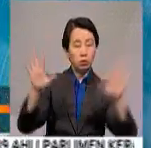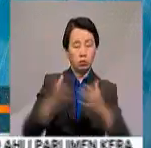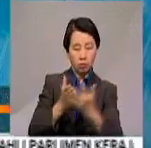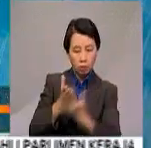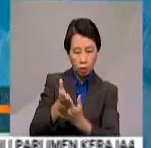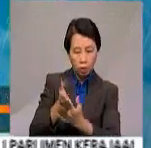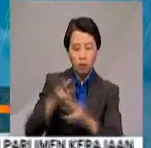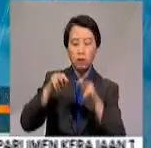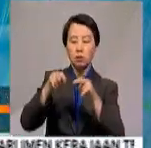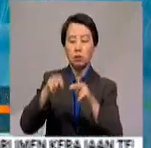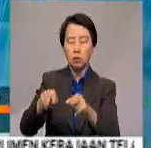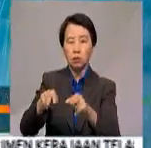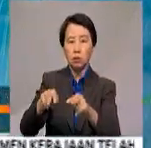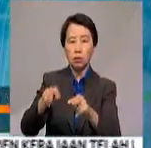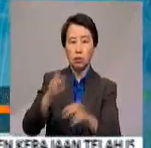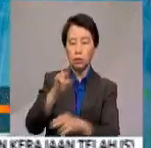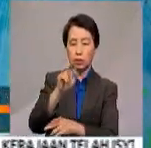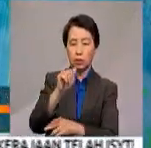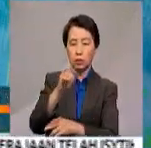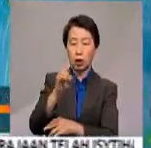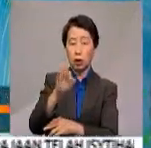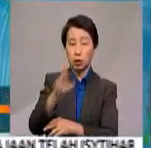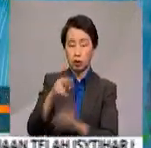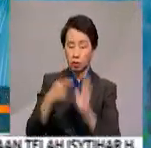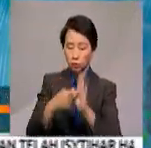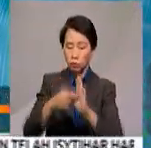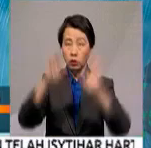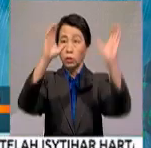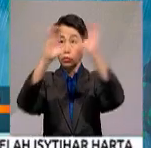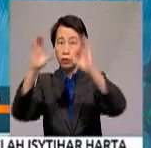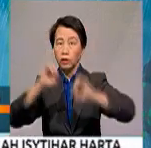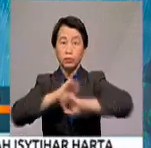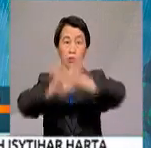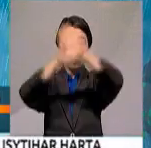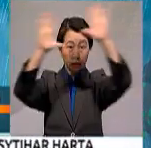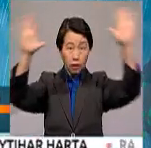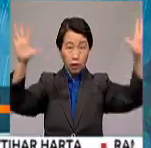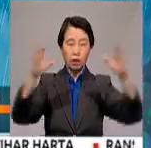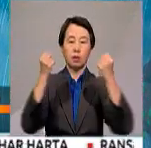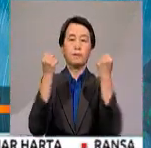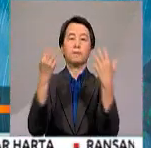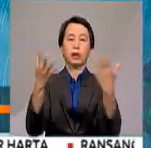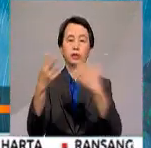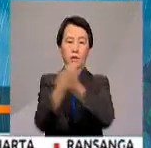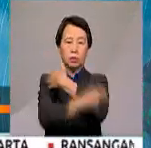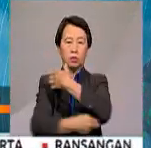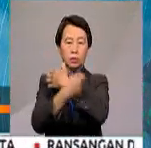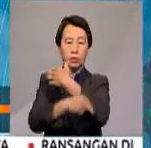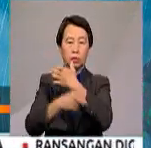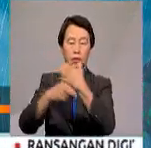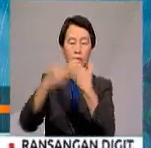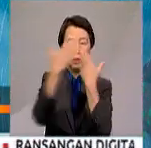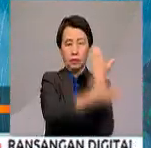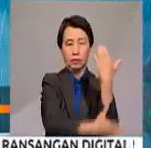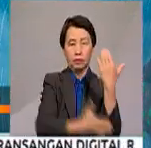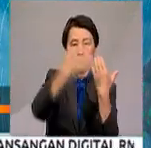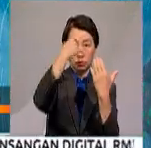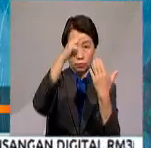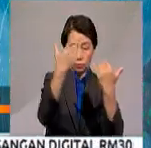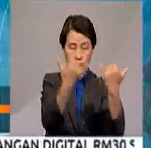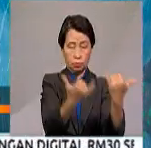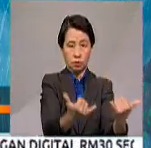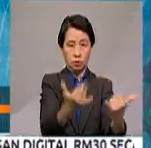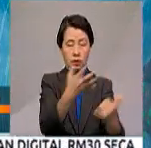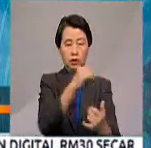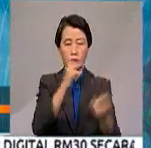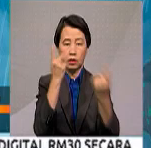melalui tinjauan imej gema radar. Imej menunjukkan cuaca yang cerah bagi hampir kebanyakan negeri-negeri di sekitar Semenanjung untuk hari ini